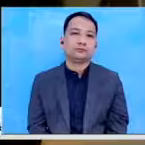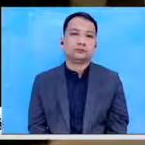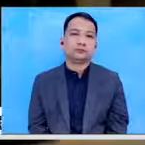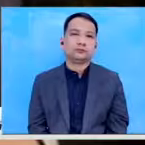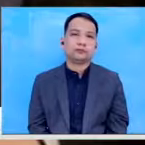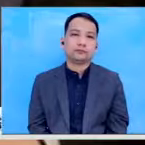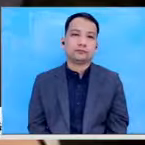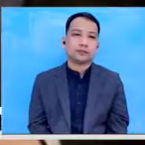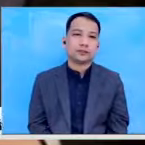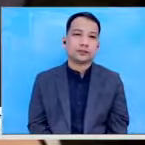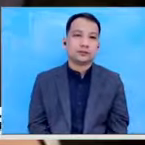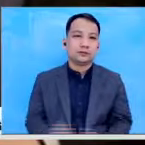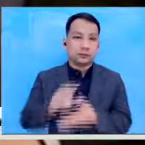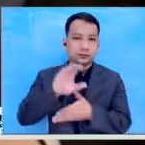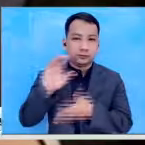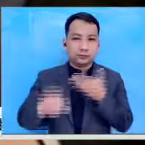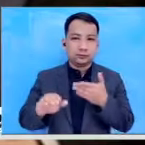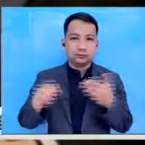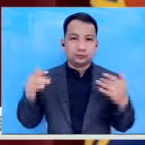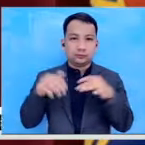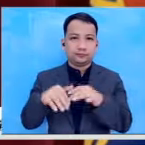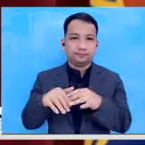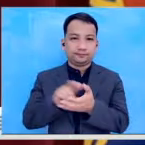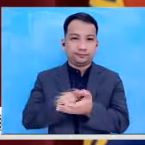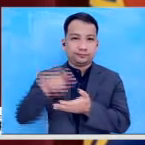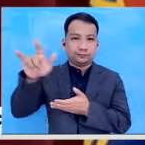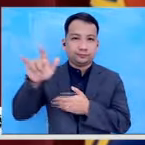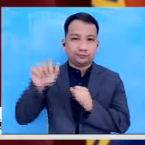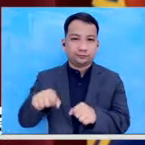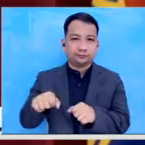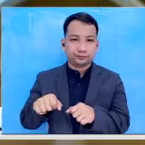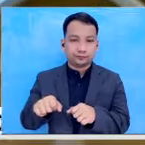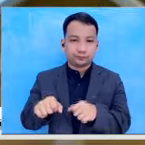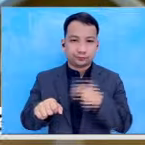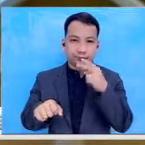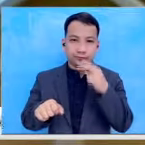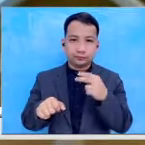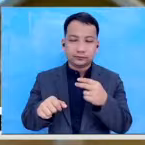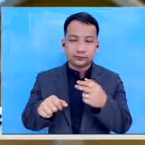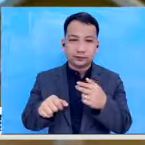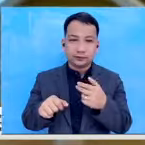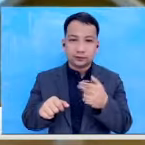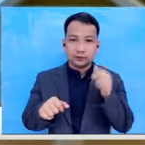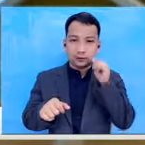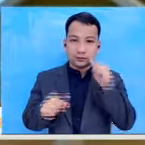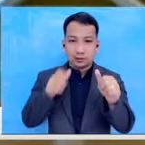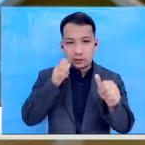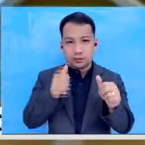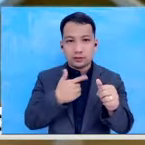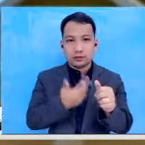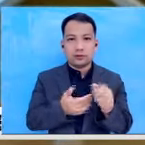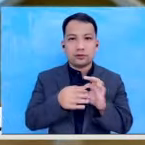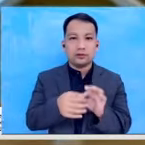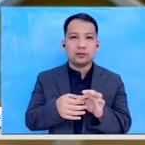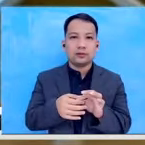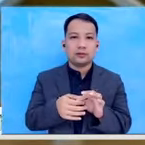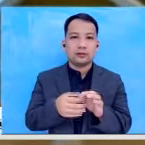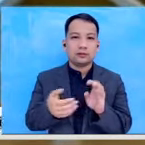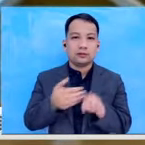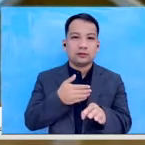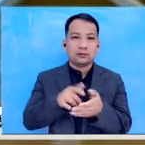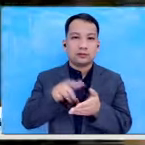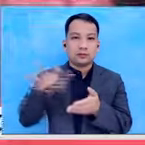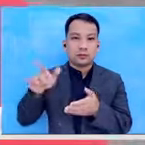Halos kompleto ang buong gabinete sa departure ceremony kay Pangulong Bongbong Marcos at First Lady Liza Araneta Marcos bago tumulak pa